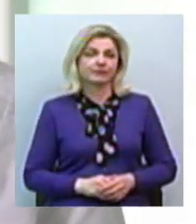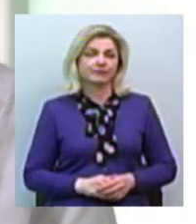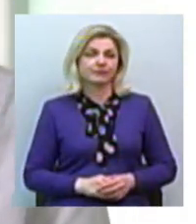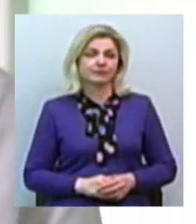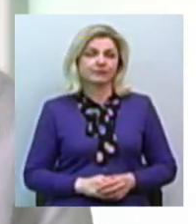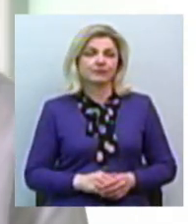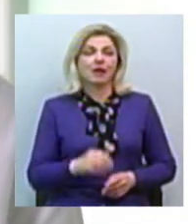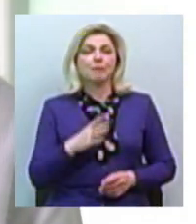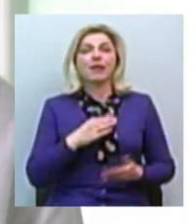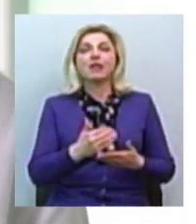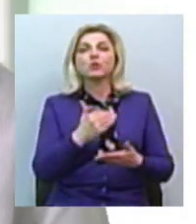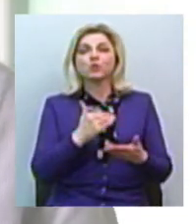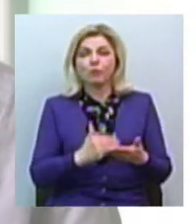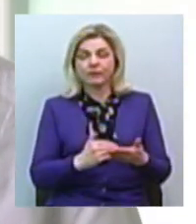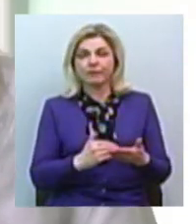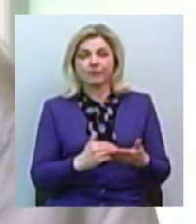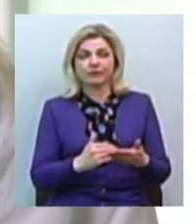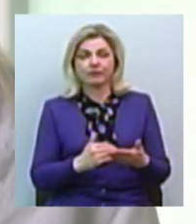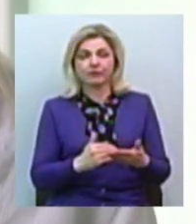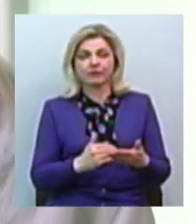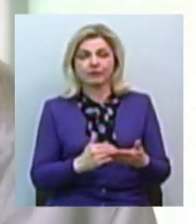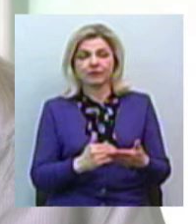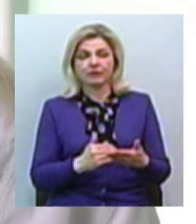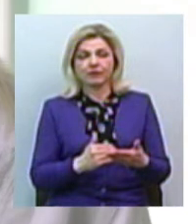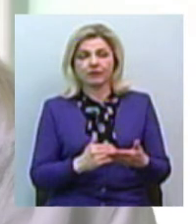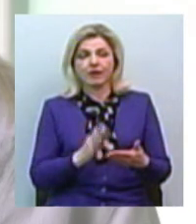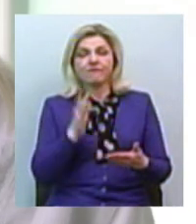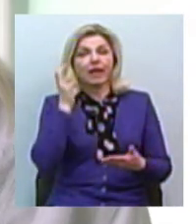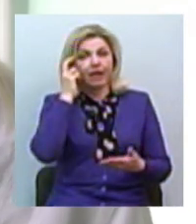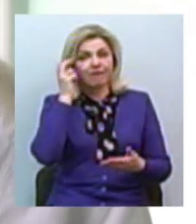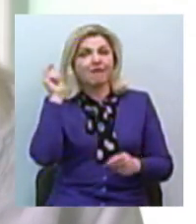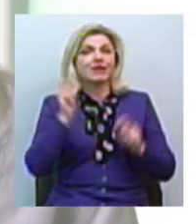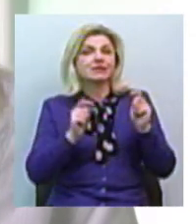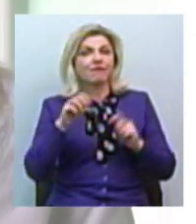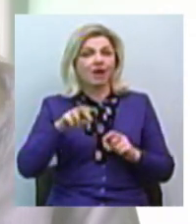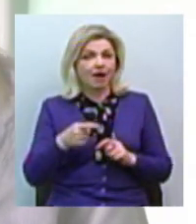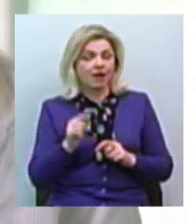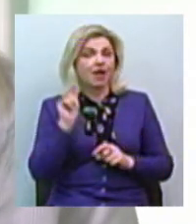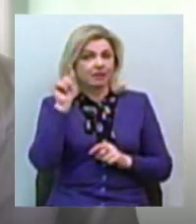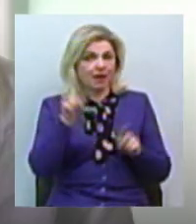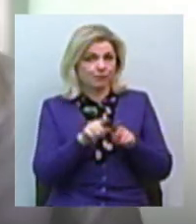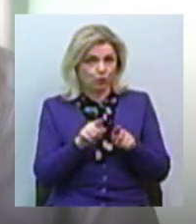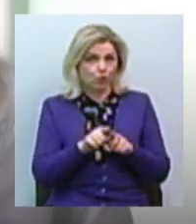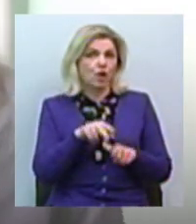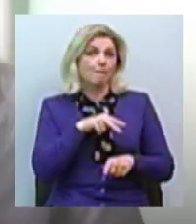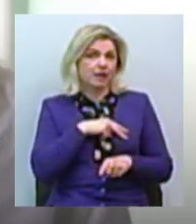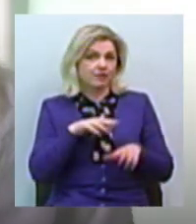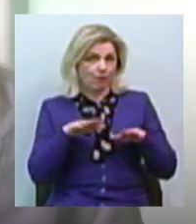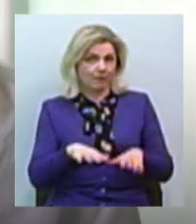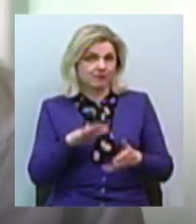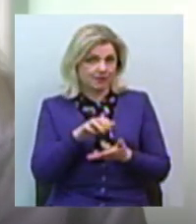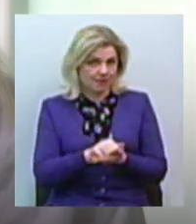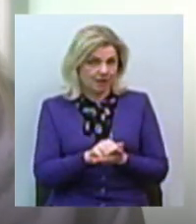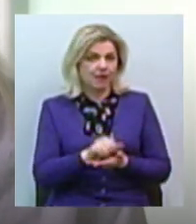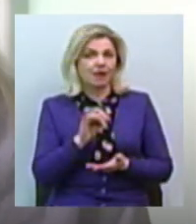Наступним нашим кроком було Innovation Festival у Києві. Там саме ми теж зайняли призове місце, і саме там нас